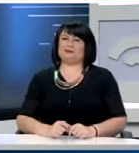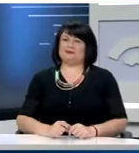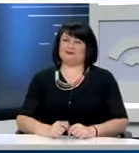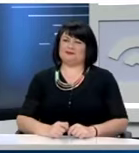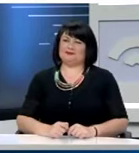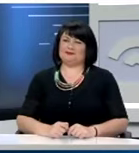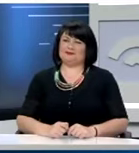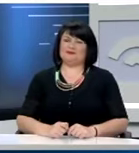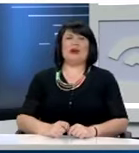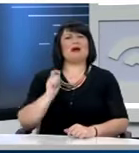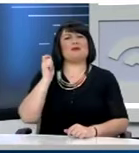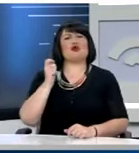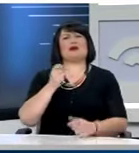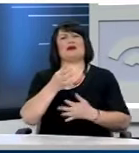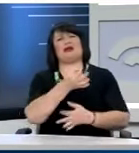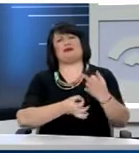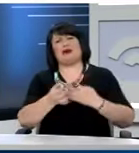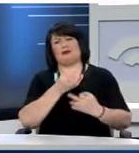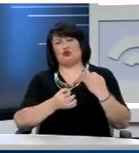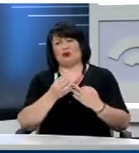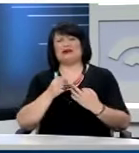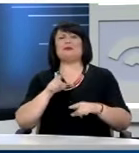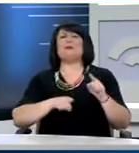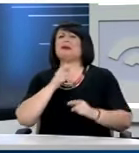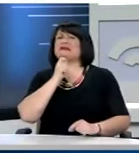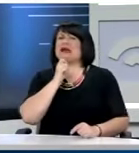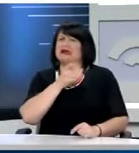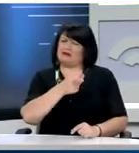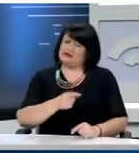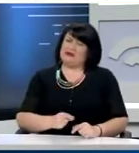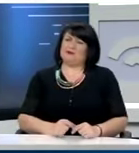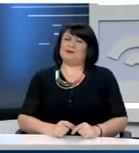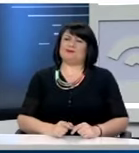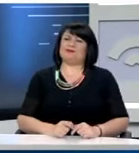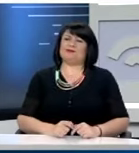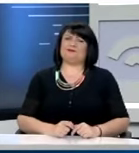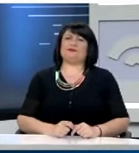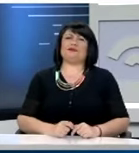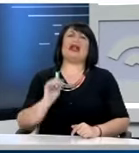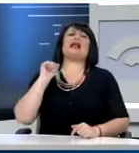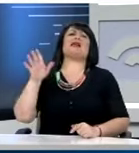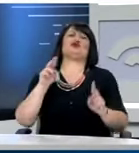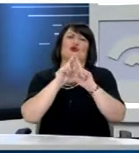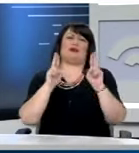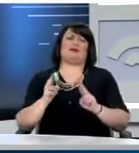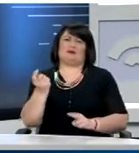και τον πολιτικό σας λόγο εδώ στη Βουλή, αλλά κυρίως ορισμένες συνεντεύξεις σας σε διεθνή μέσα ενημέρωσης,